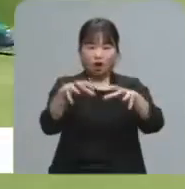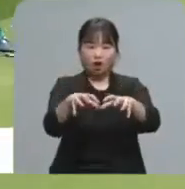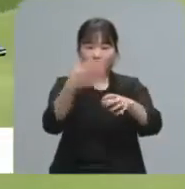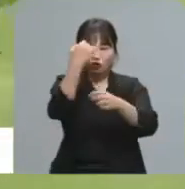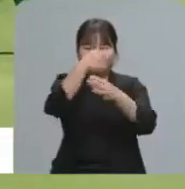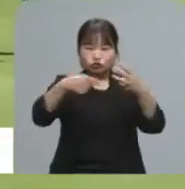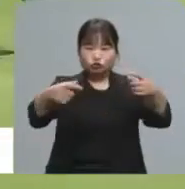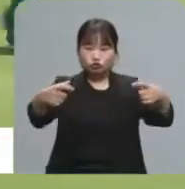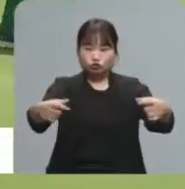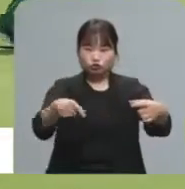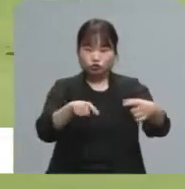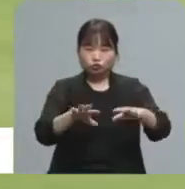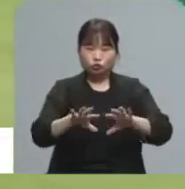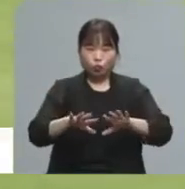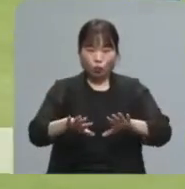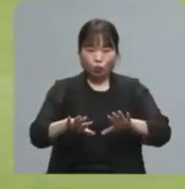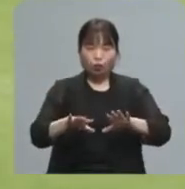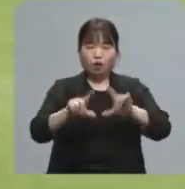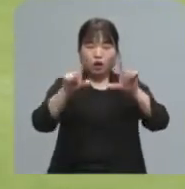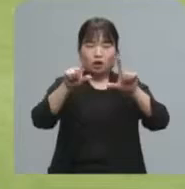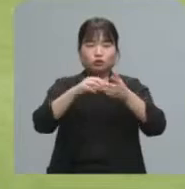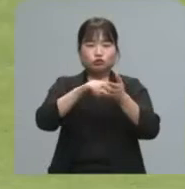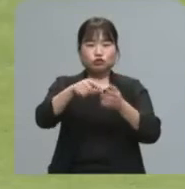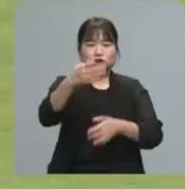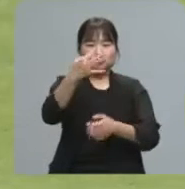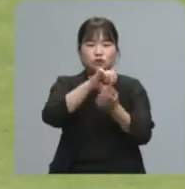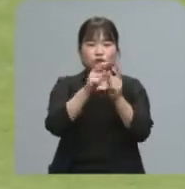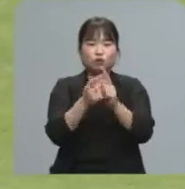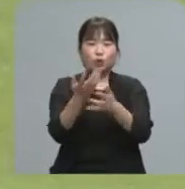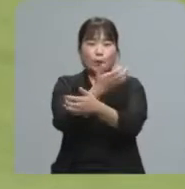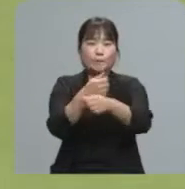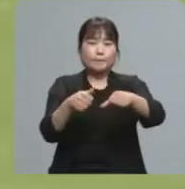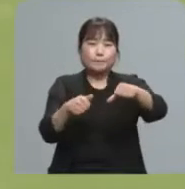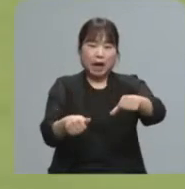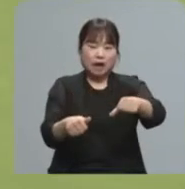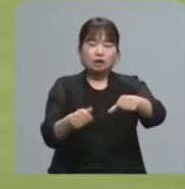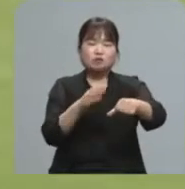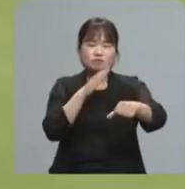올 초 골프장 14곳과 상생 협약을 했지만 실제